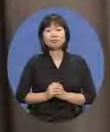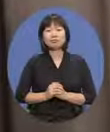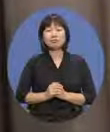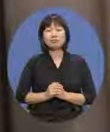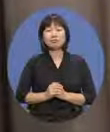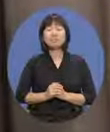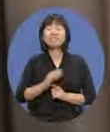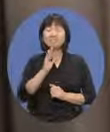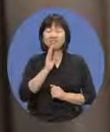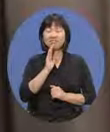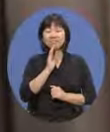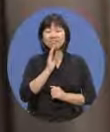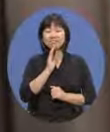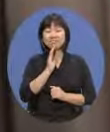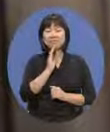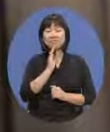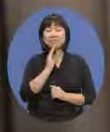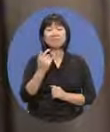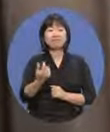그랬구나.